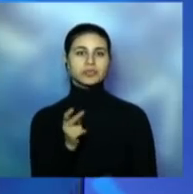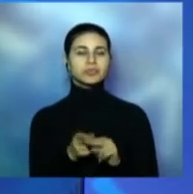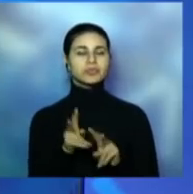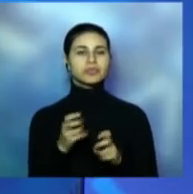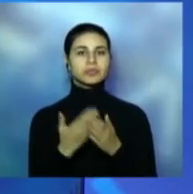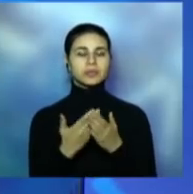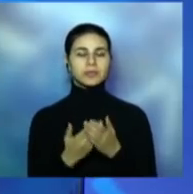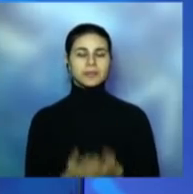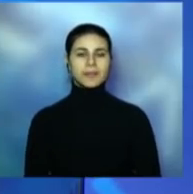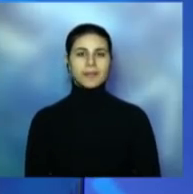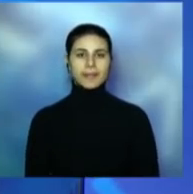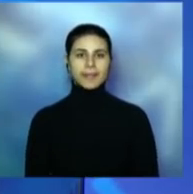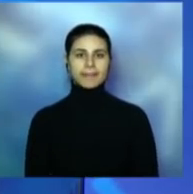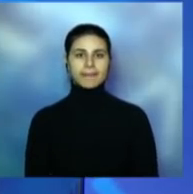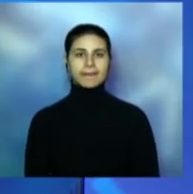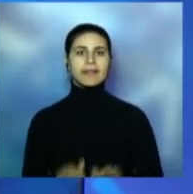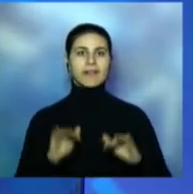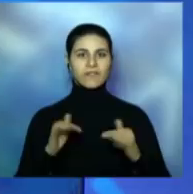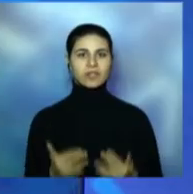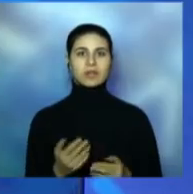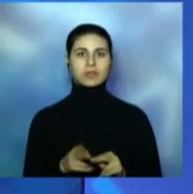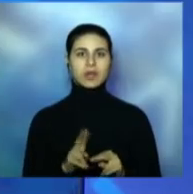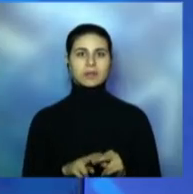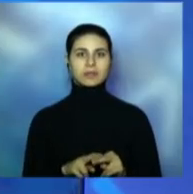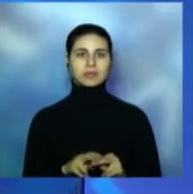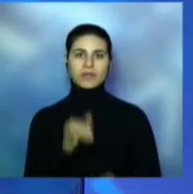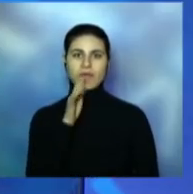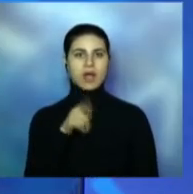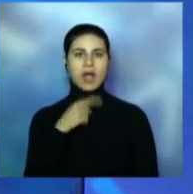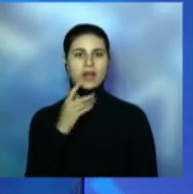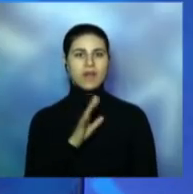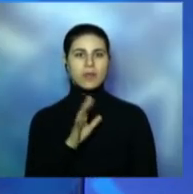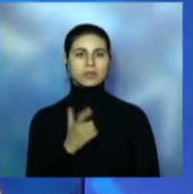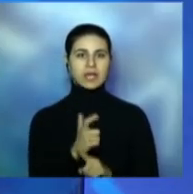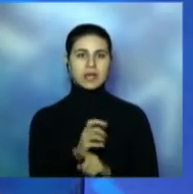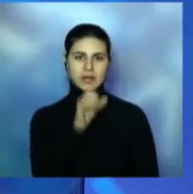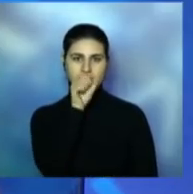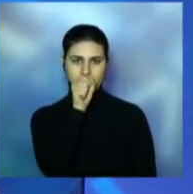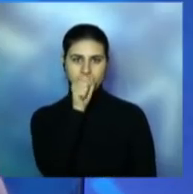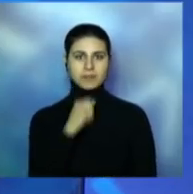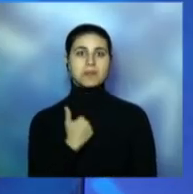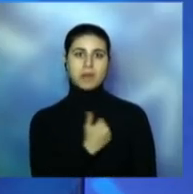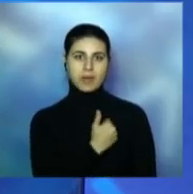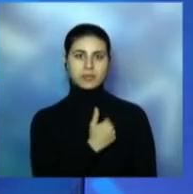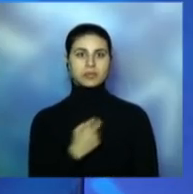იცით რაში, რომ ვიღლებოდი ამითი, არ ვამჟღავნებდი, ძალიან მინდოდა, რომ მეც ისე